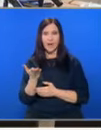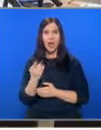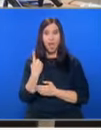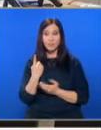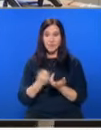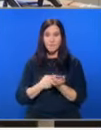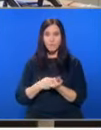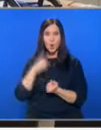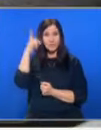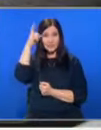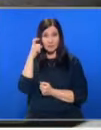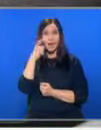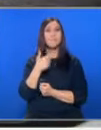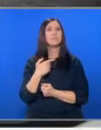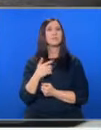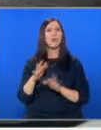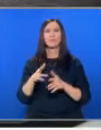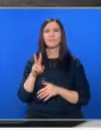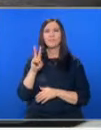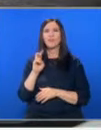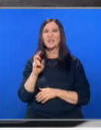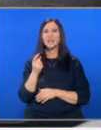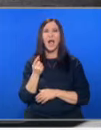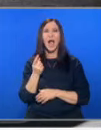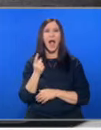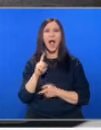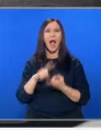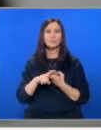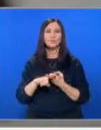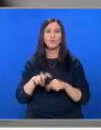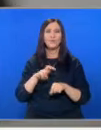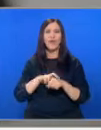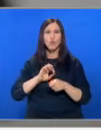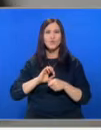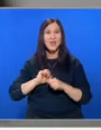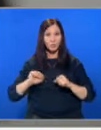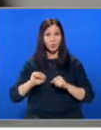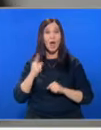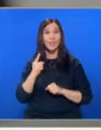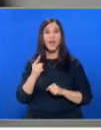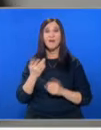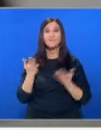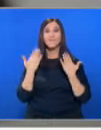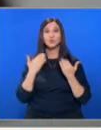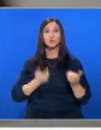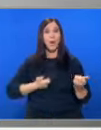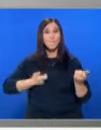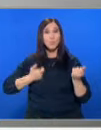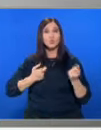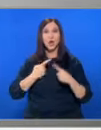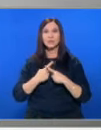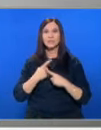Един брой сигнален пистолет, около 20 капсул детонатора, една пушка въздушна Хъдсън с